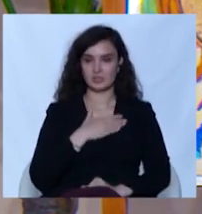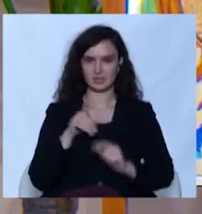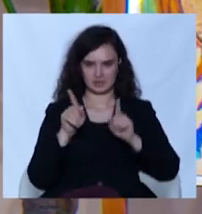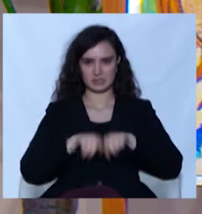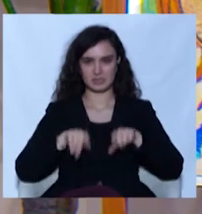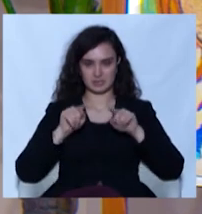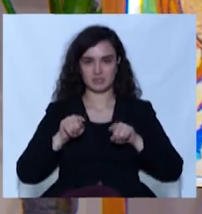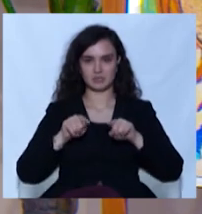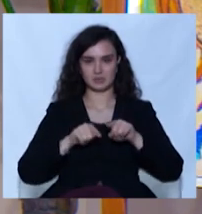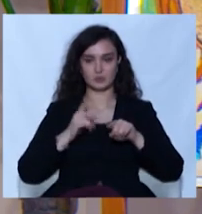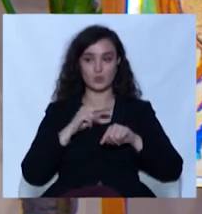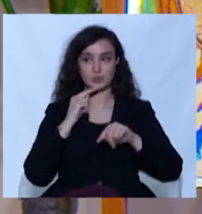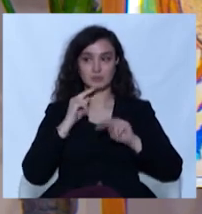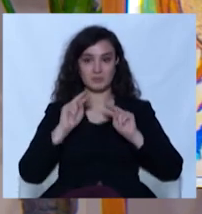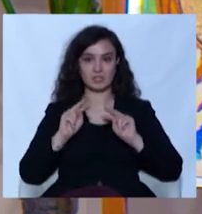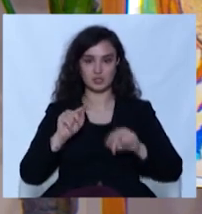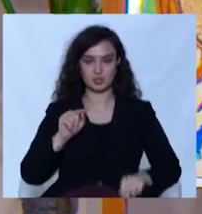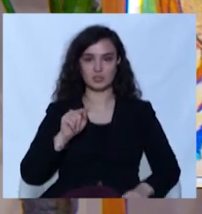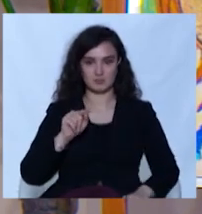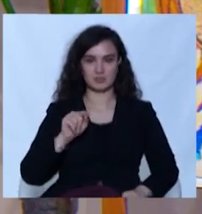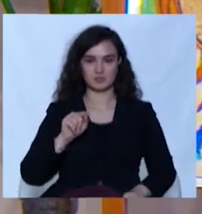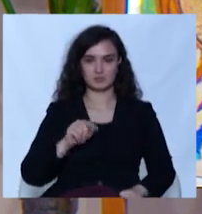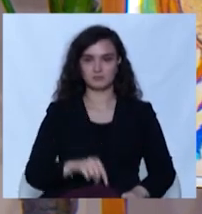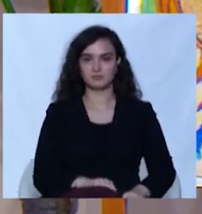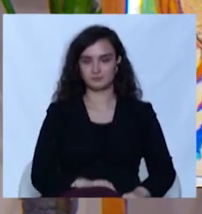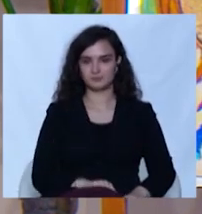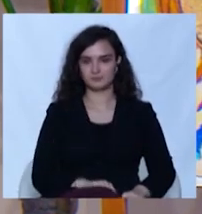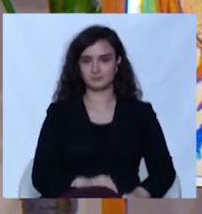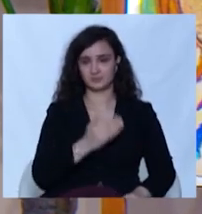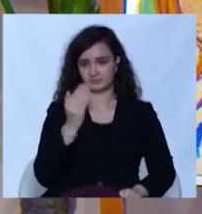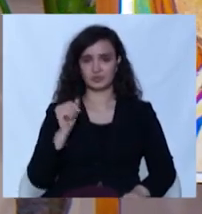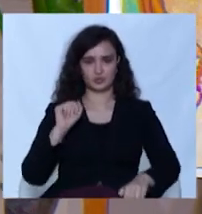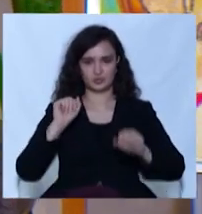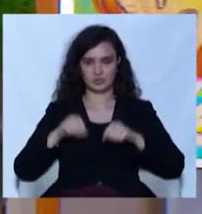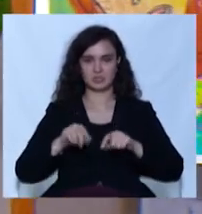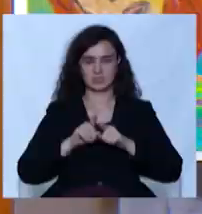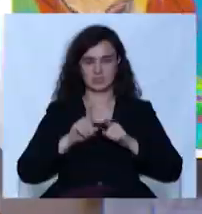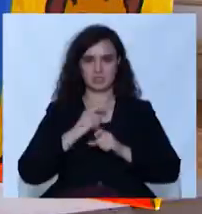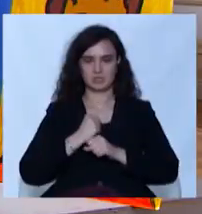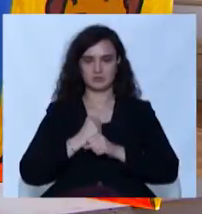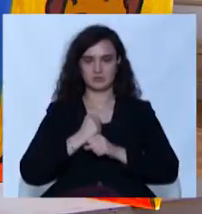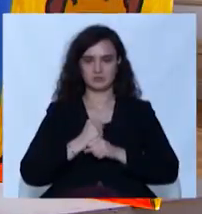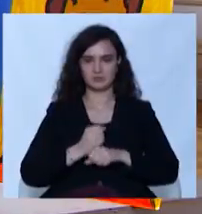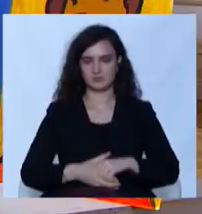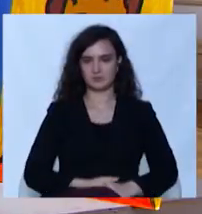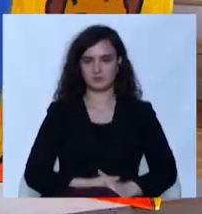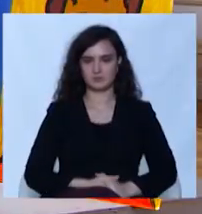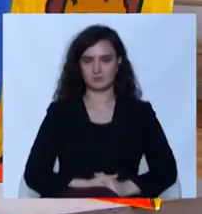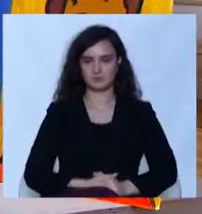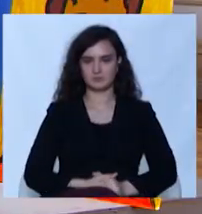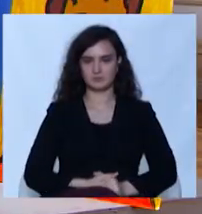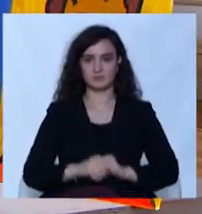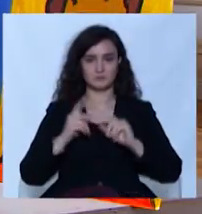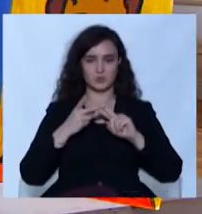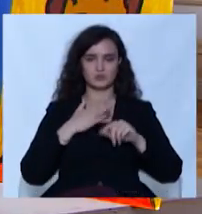მიქც უნდა მივაქციოთ ამას. ამაზე აქ გამახვილებული ყურადღება. თქვენ შეგიძლიათ ესე გააკეთოთ. და მეორე ეს არის